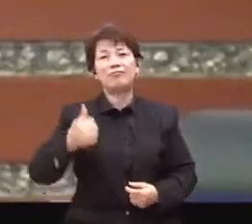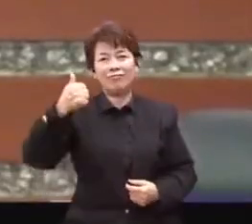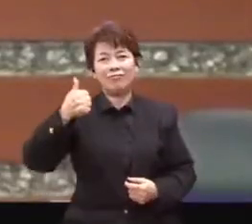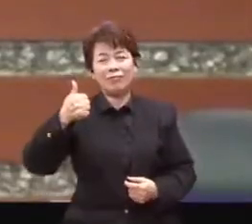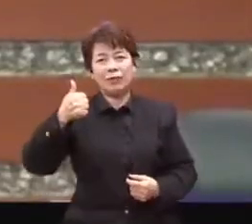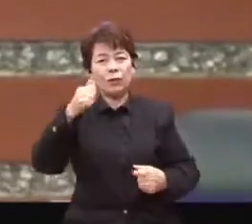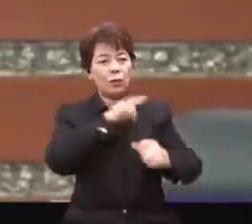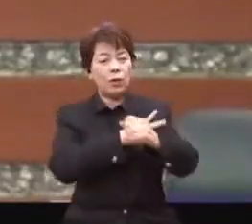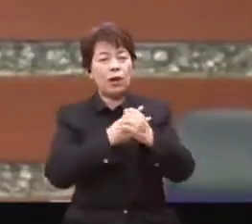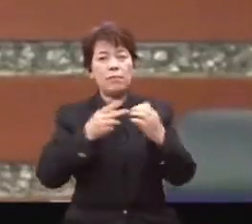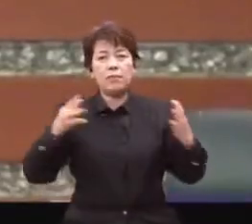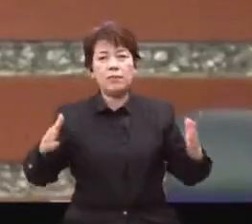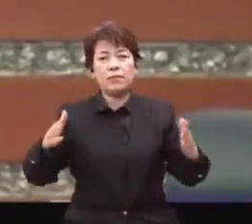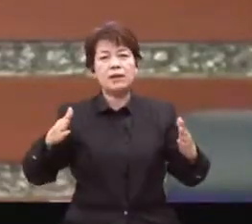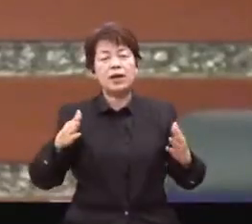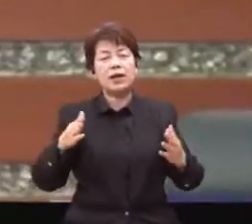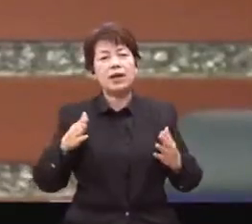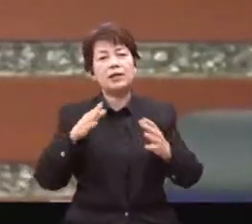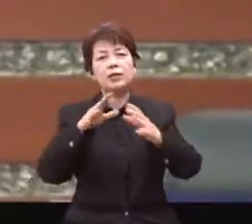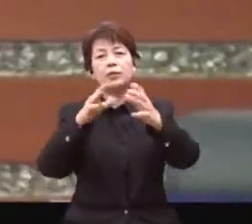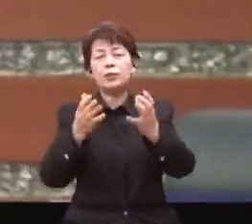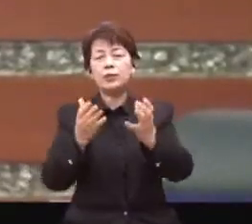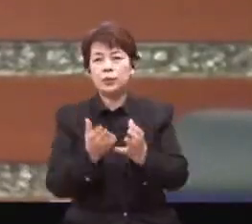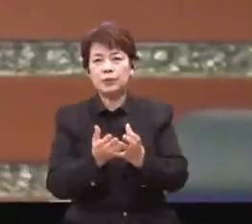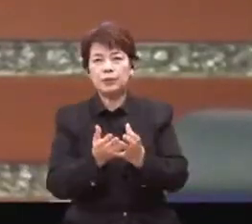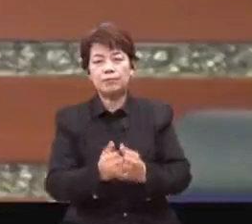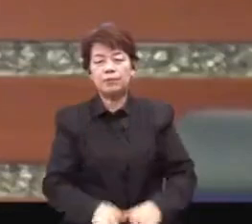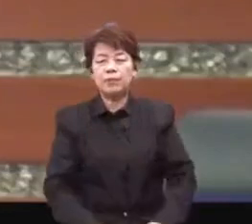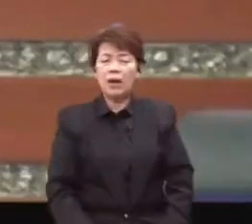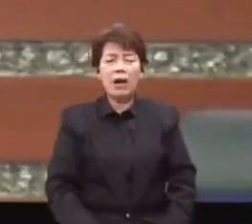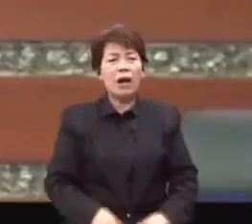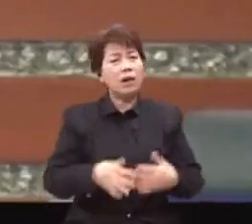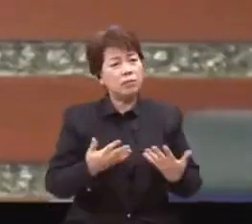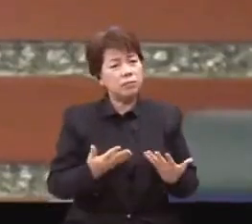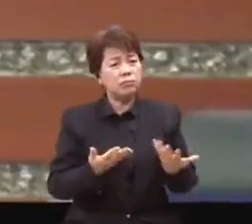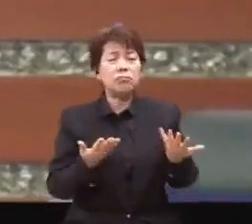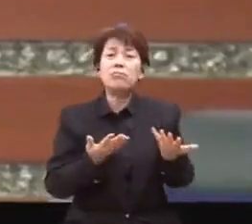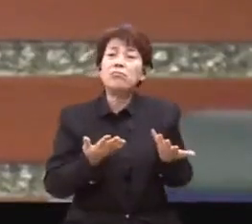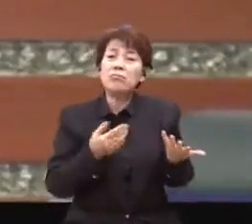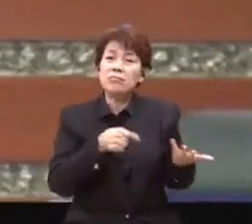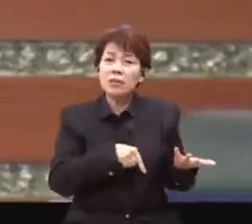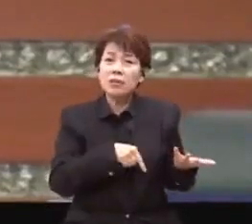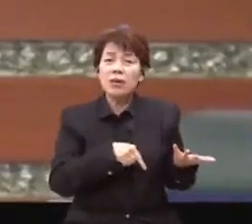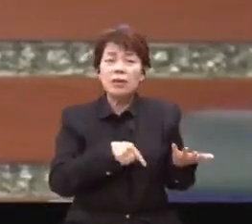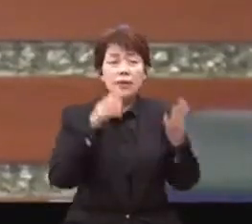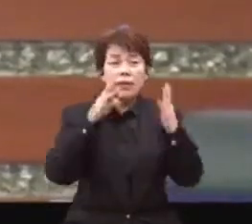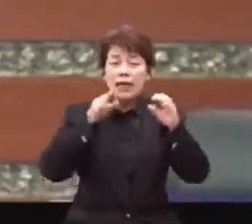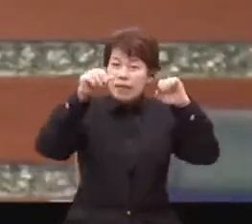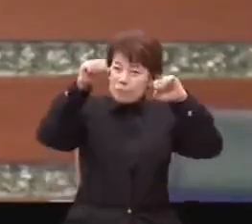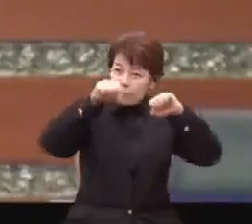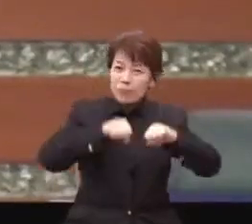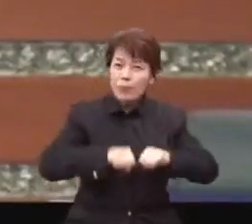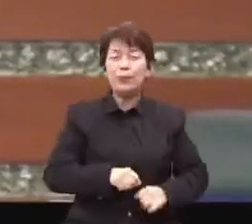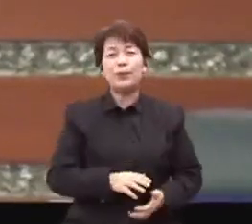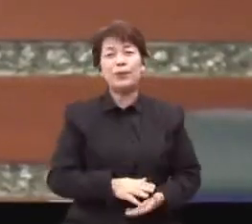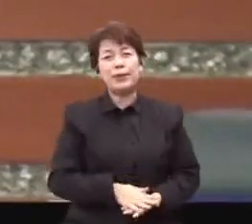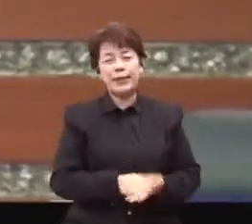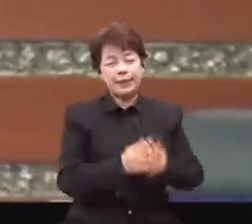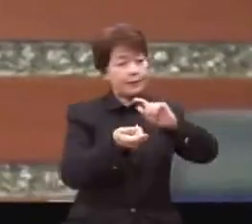kuasa besar di dunia Malaysia juga boleh melakukan transformasi seperti negara Cina ya